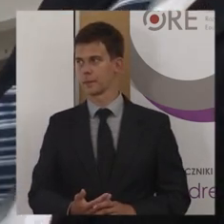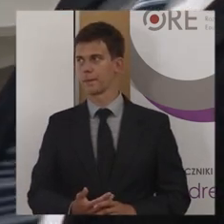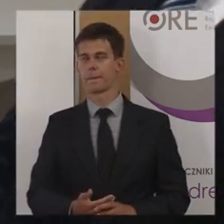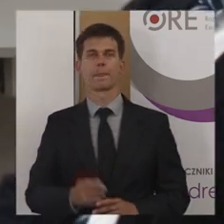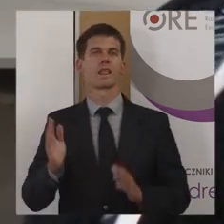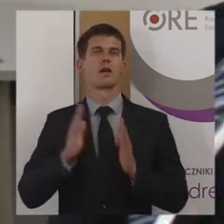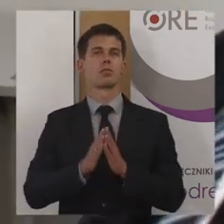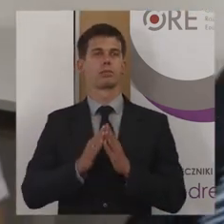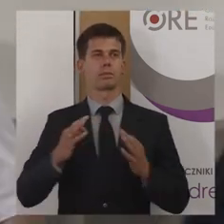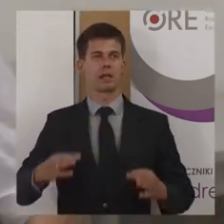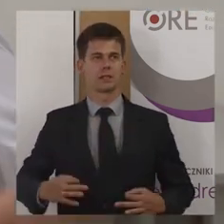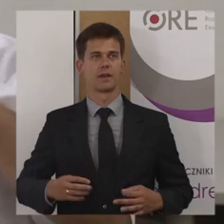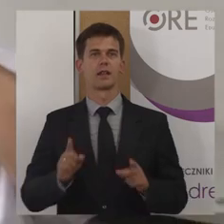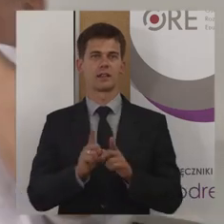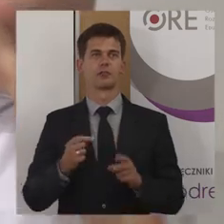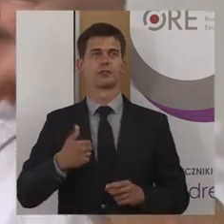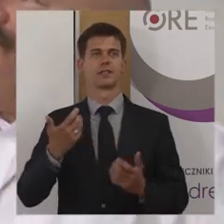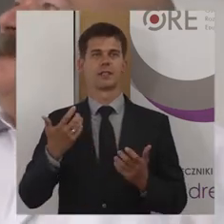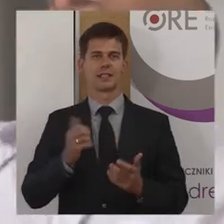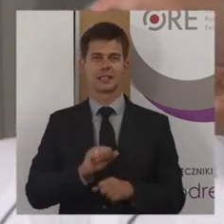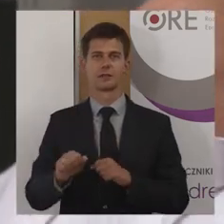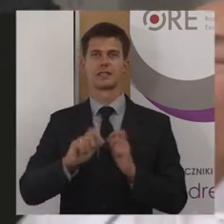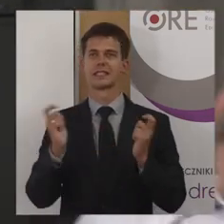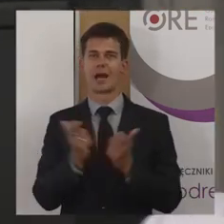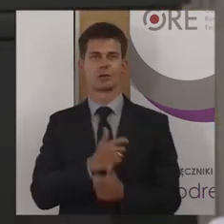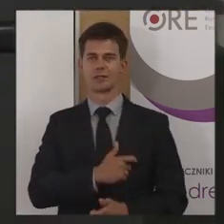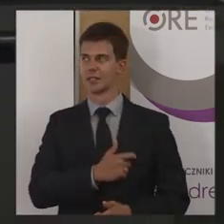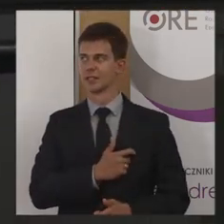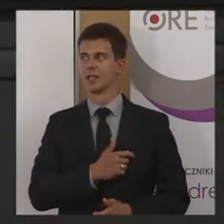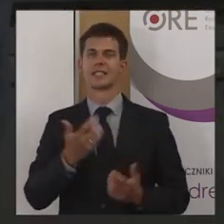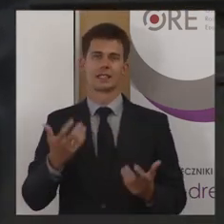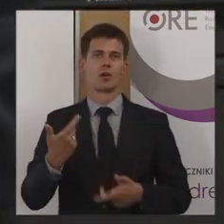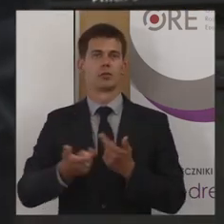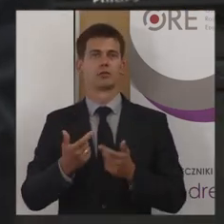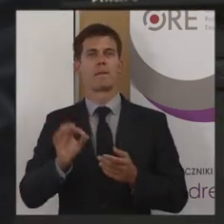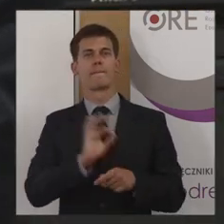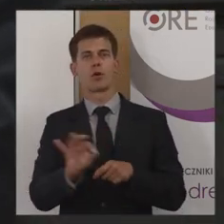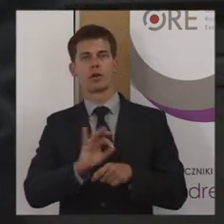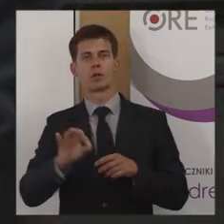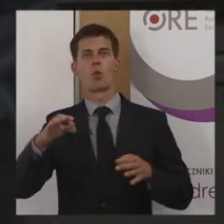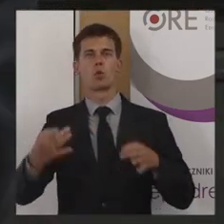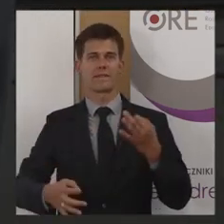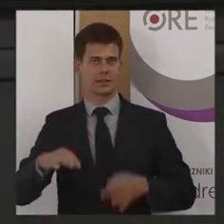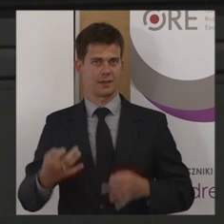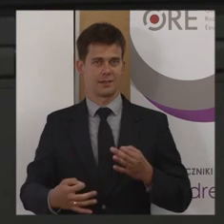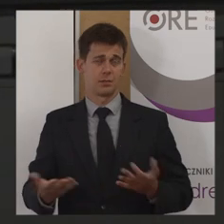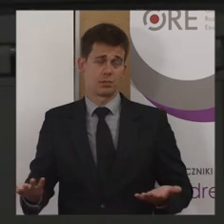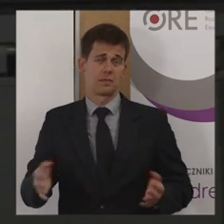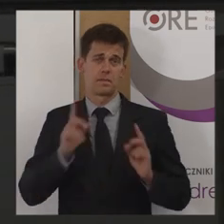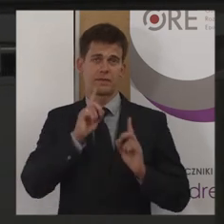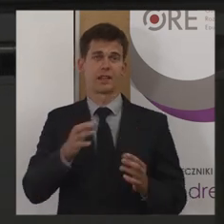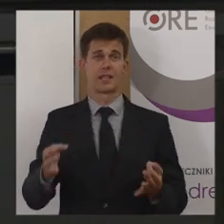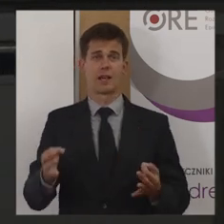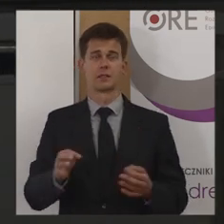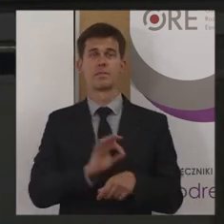Proszę Państwa, ja też jestem całym sercem za projektowaniem uniwersalnym, bo nic lepszego nie wymyślono i chyba z tym